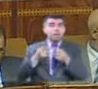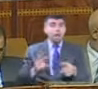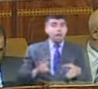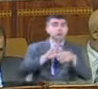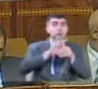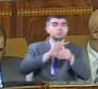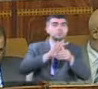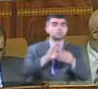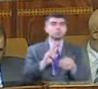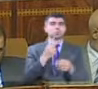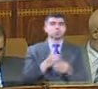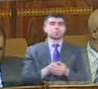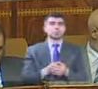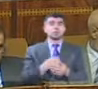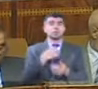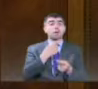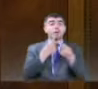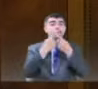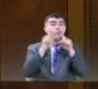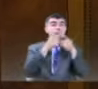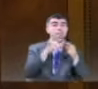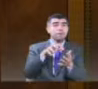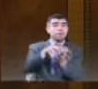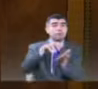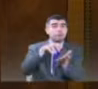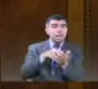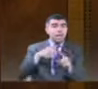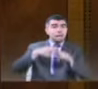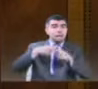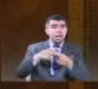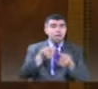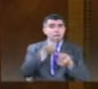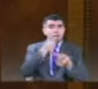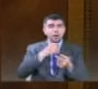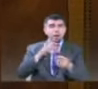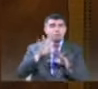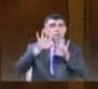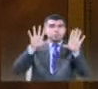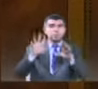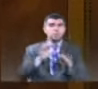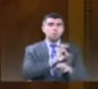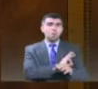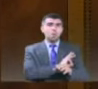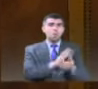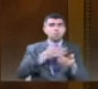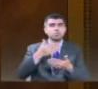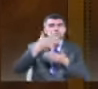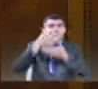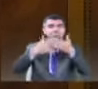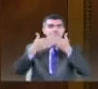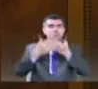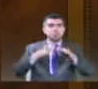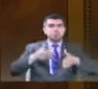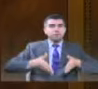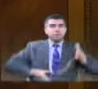الجانبين في مجالات مختلفة كالفلاحة والصناعة الغذائية والسياحة والطاقة والتكنولوجيا والبنية التحتية